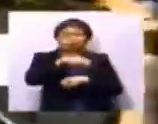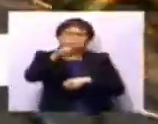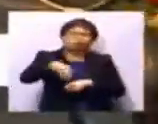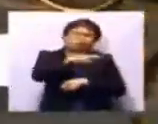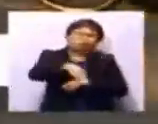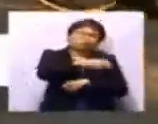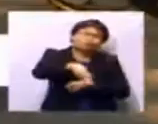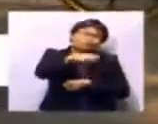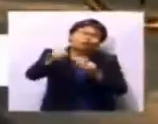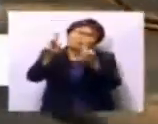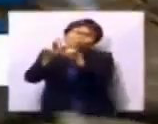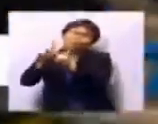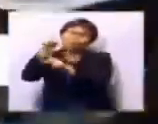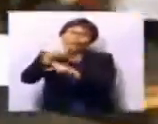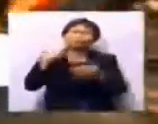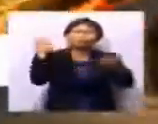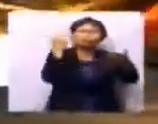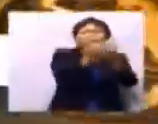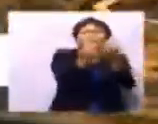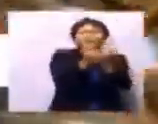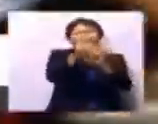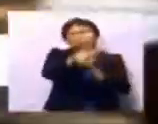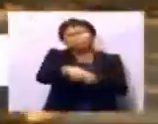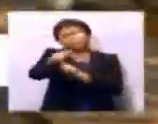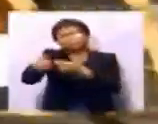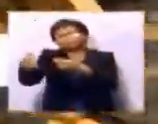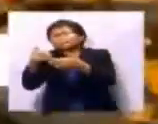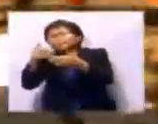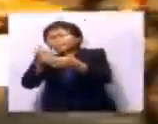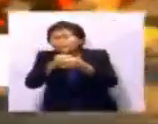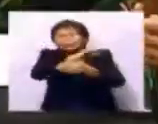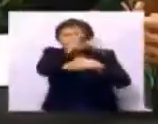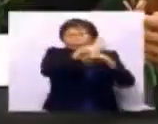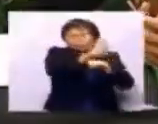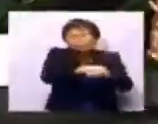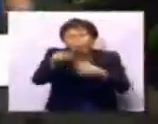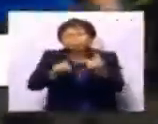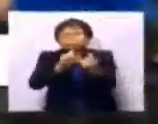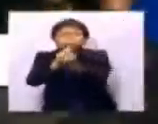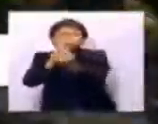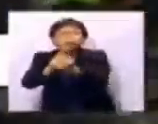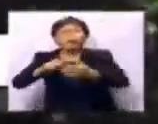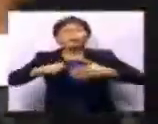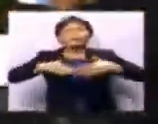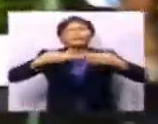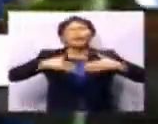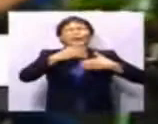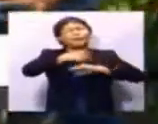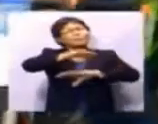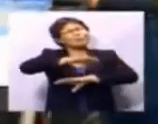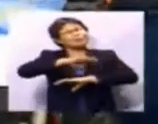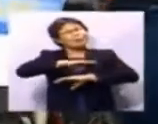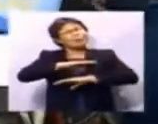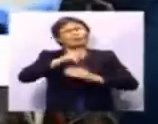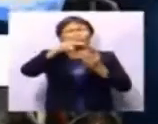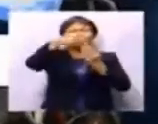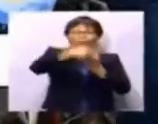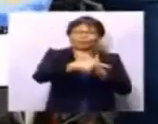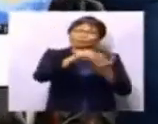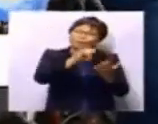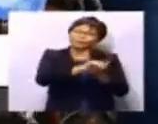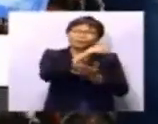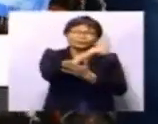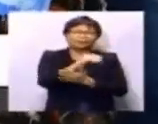mengelilingi kawasan kampung bagi mendekati penduduk setempat. Rata-rata penduduk yang ditemui gembira dan berpuas hati dengan program